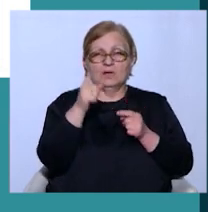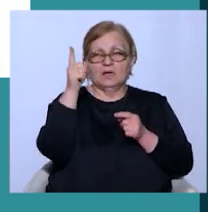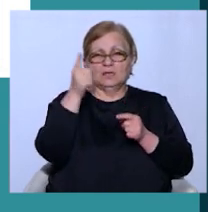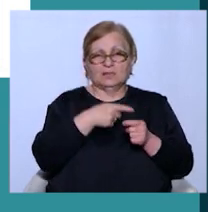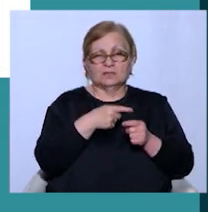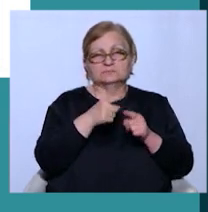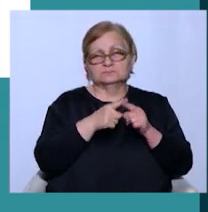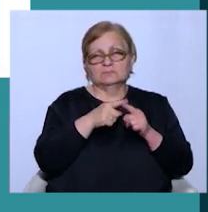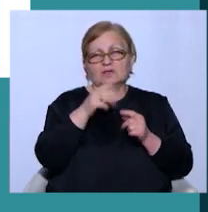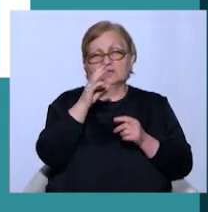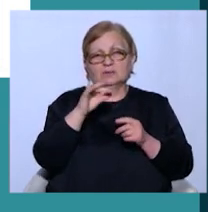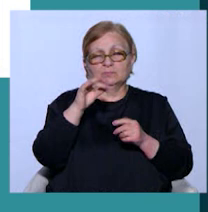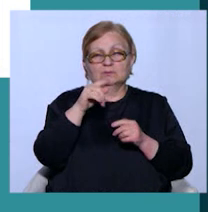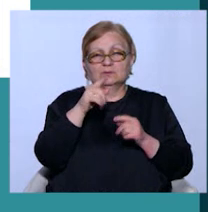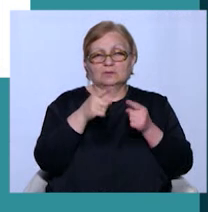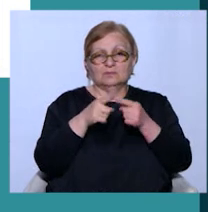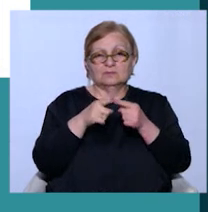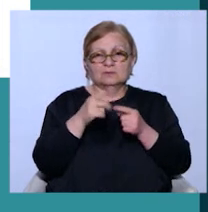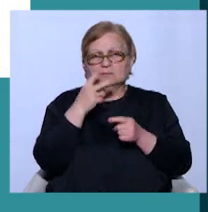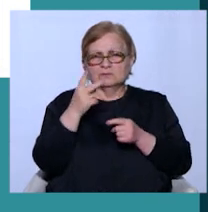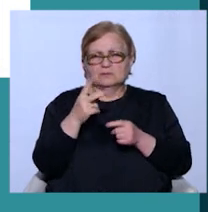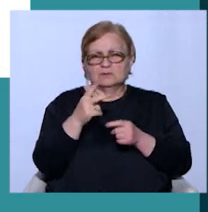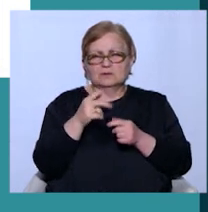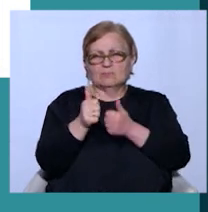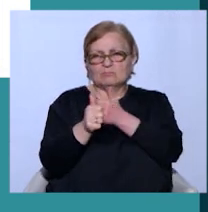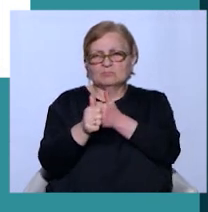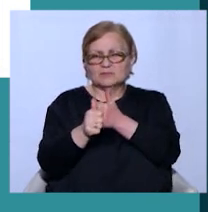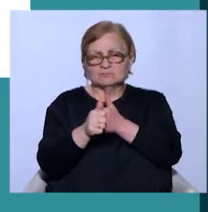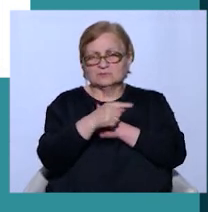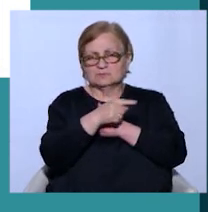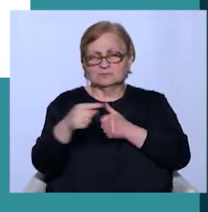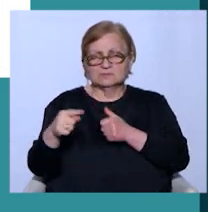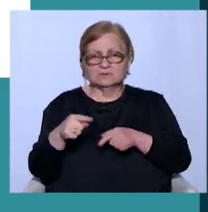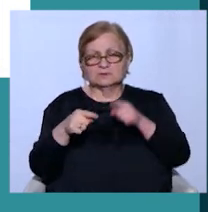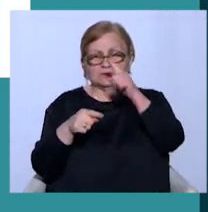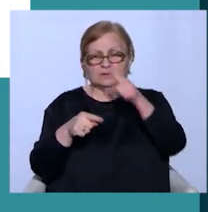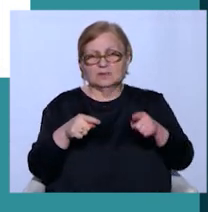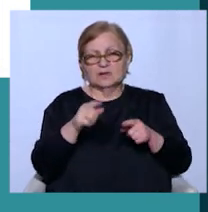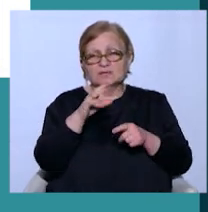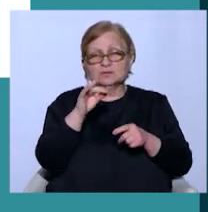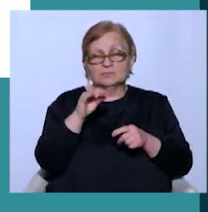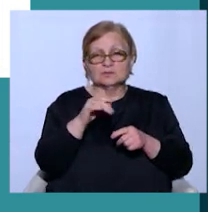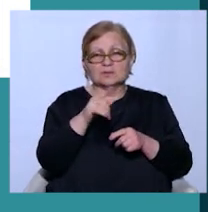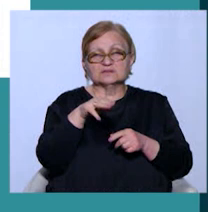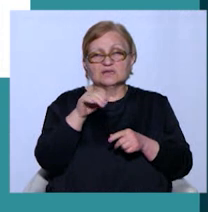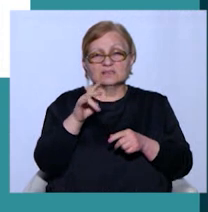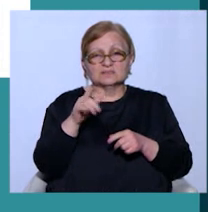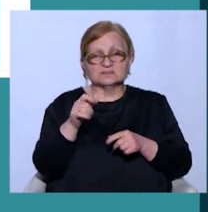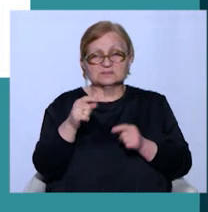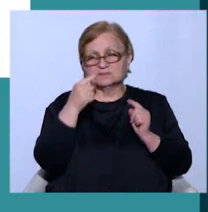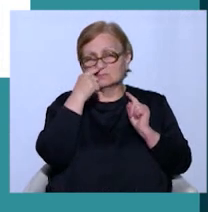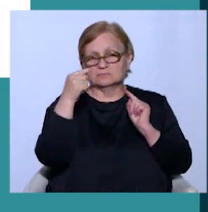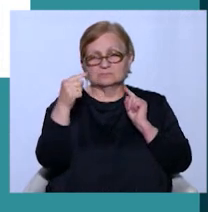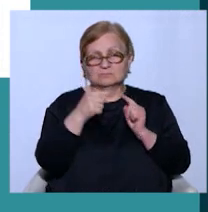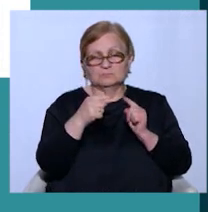ფარდობას ჰიპოტენუზასთან. კოსინუსი კუთხის გვიჩვენებს მიმდებარე კათეტის ფარდობას ჰიპოტენუზასთან, ხოლო ტანგენსი მოპირდაპირე